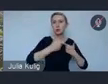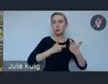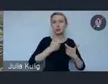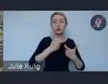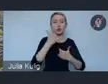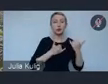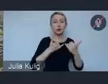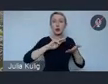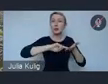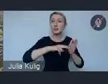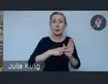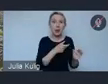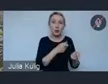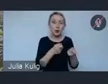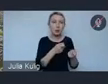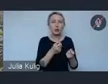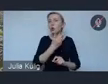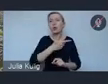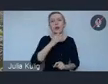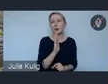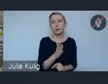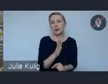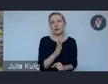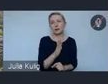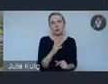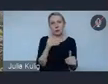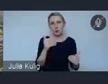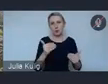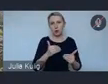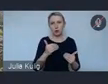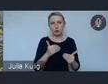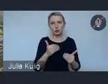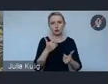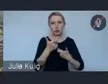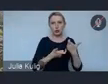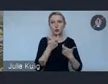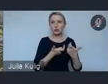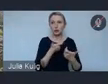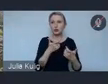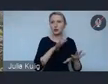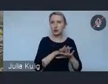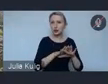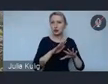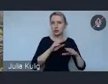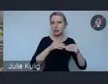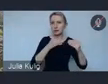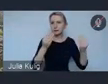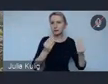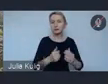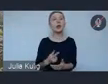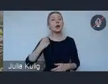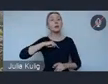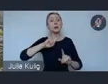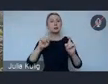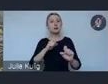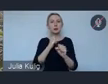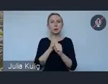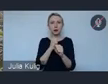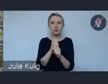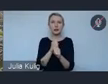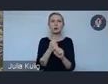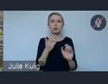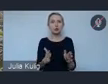koordynuje my pewnie będziemy w stanie stworzyć sensownego systemu byśmy zaczęli pracę nad